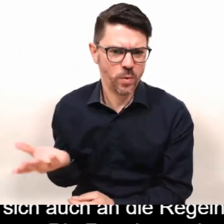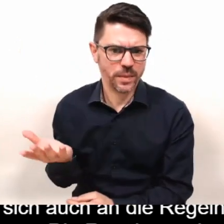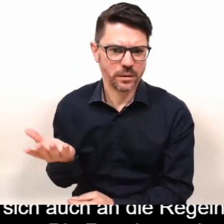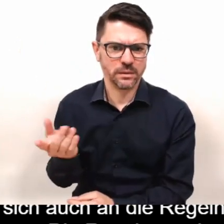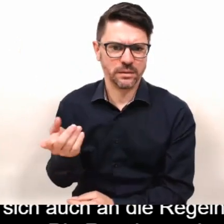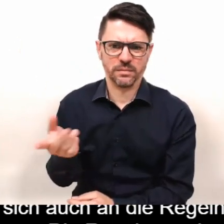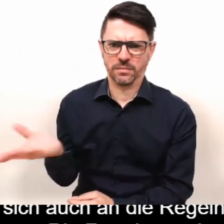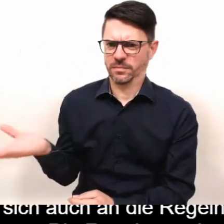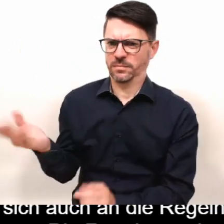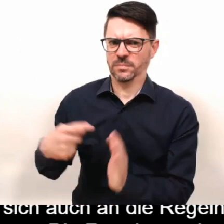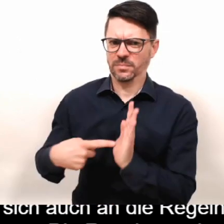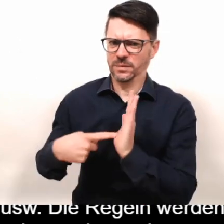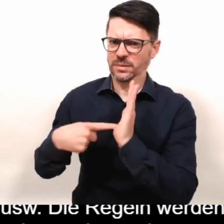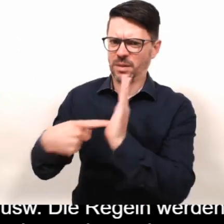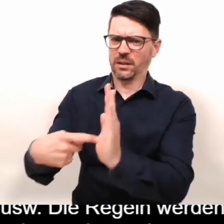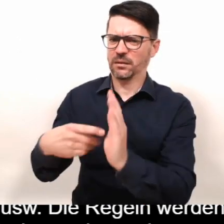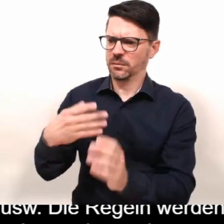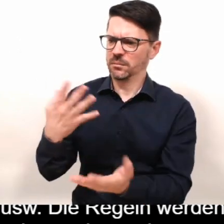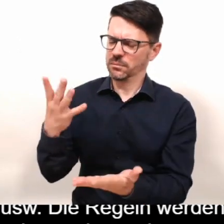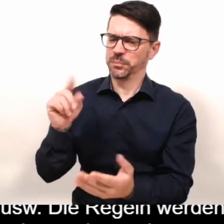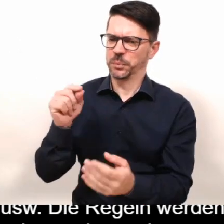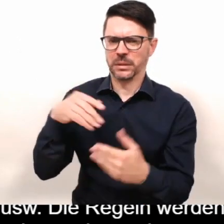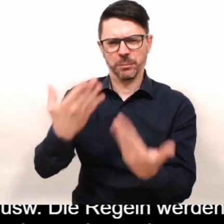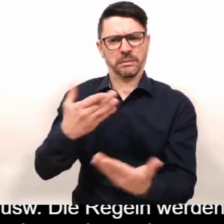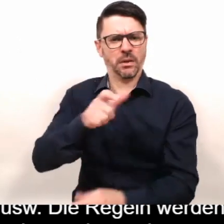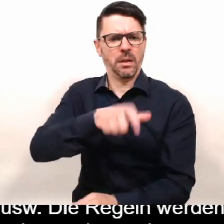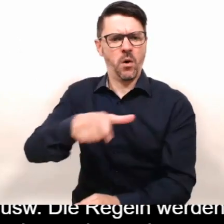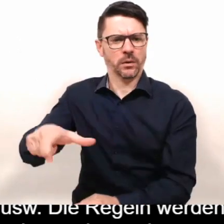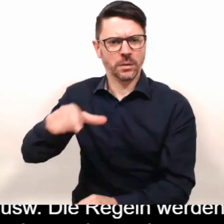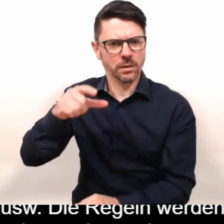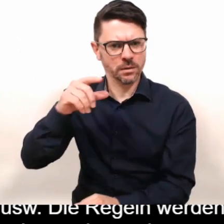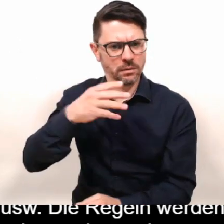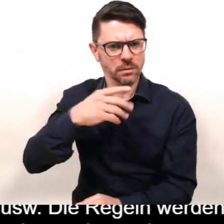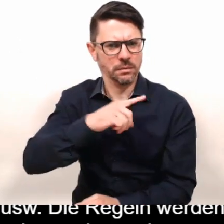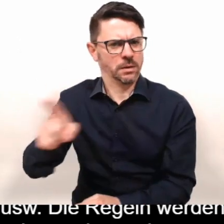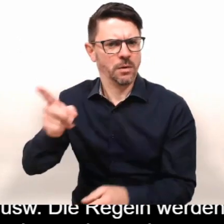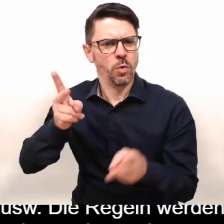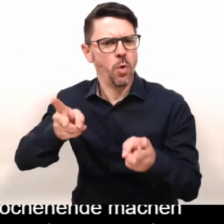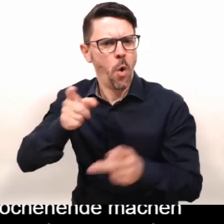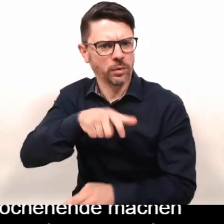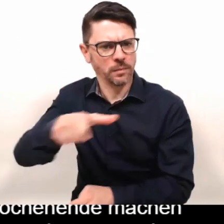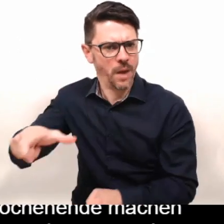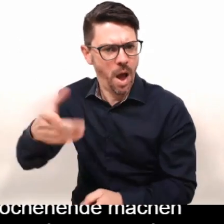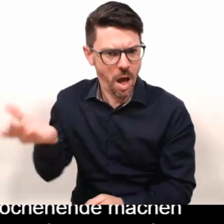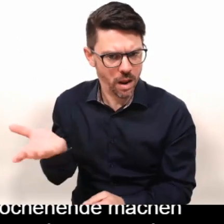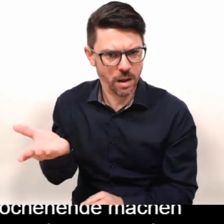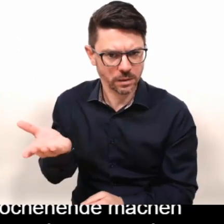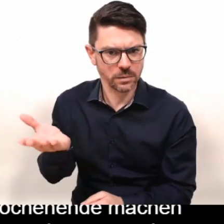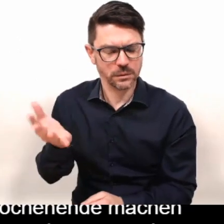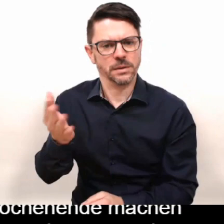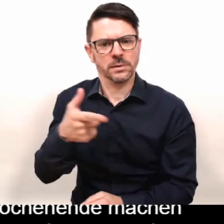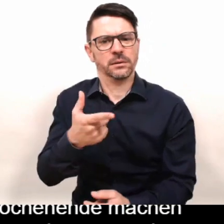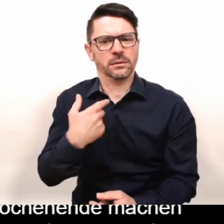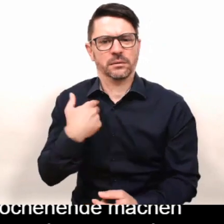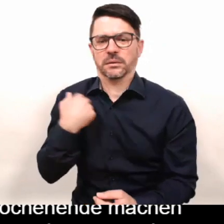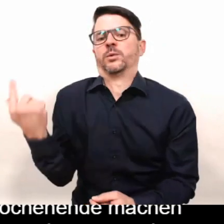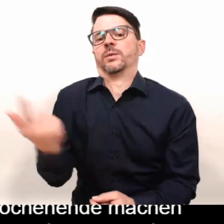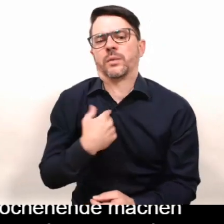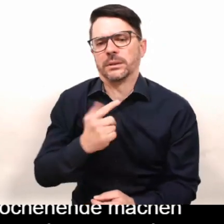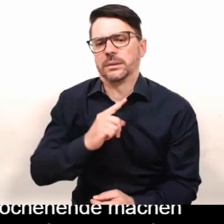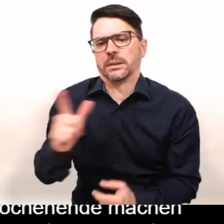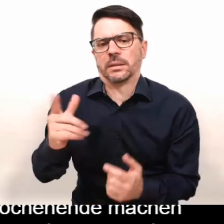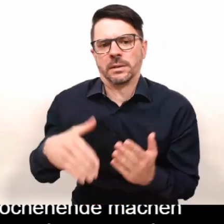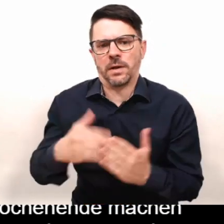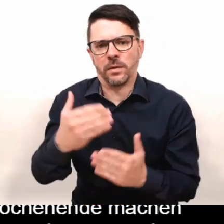Leute gibt. Das ist uns ja generell nichts Neues. Nur in dem Moment, wo das dazu führt, dass andere damit